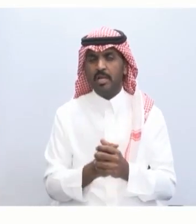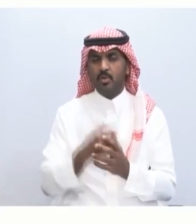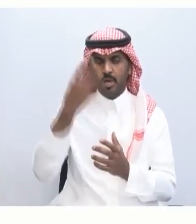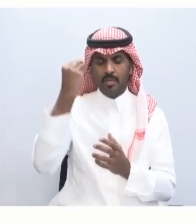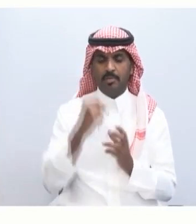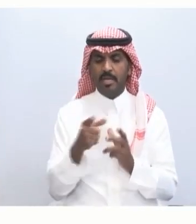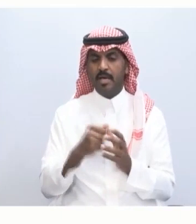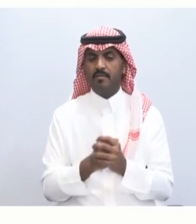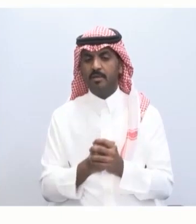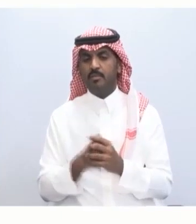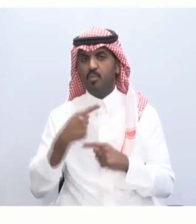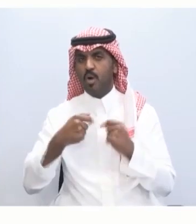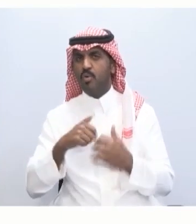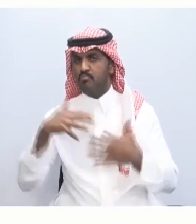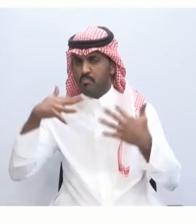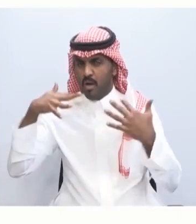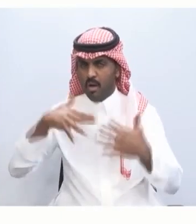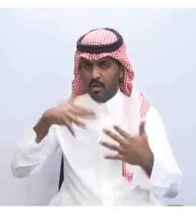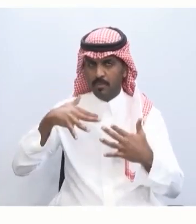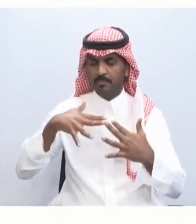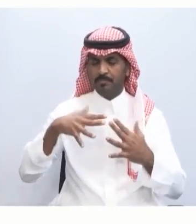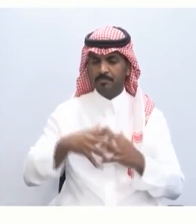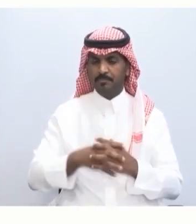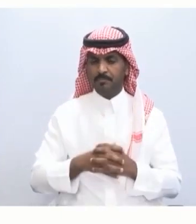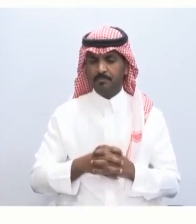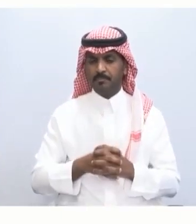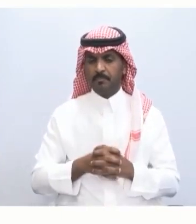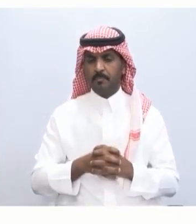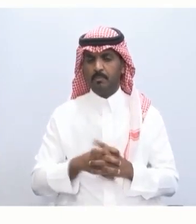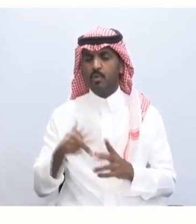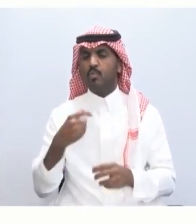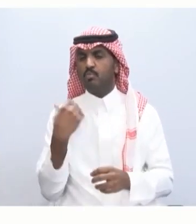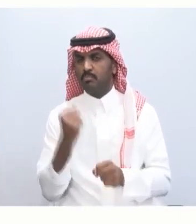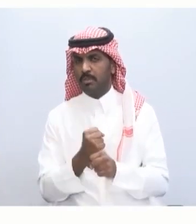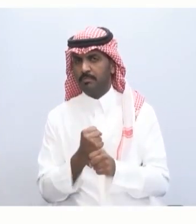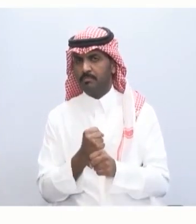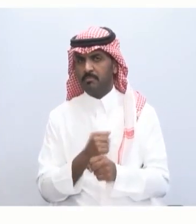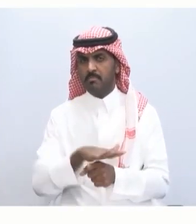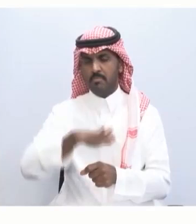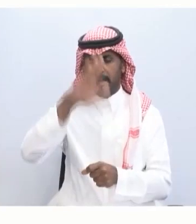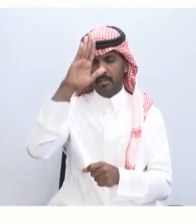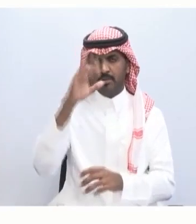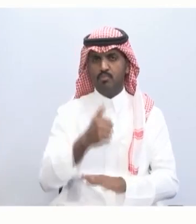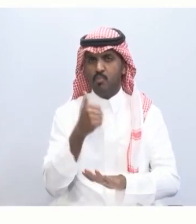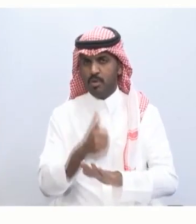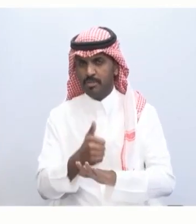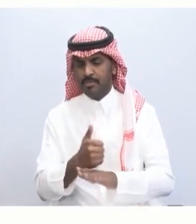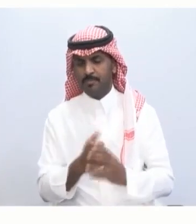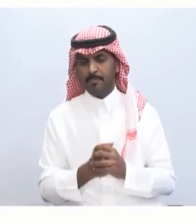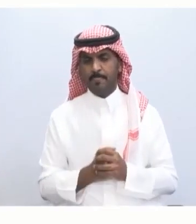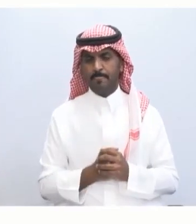ان هذه المحاوله او ان هذه او ان ما يقوم به الملك المؤسس